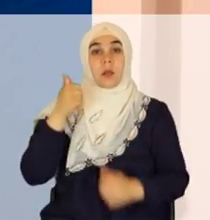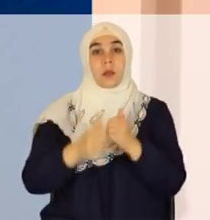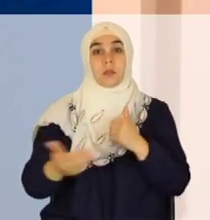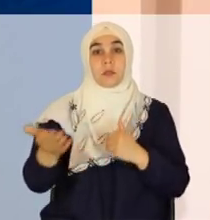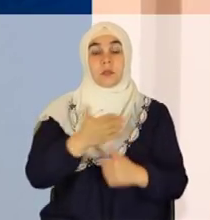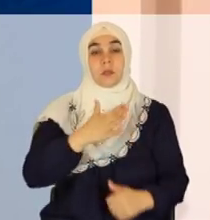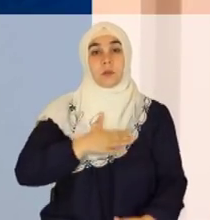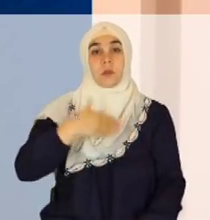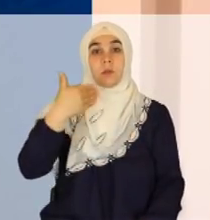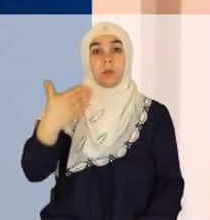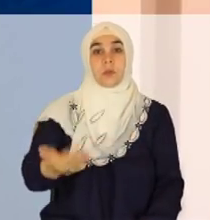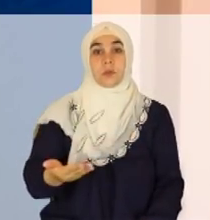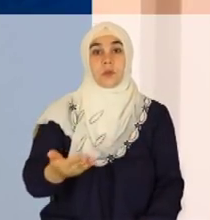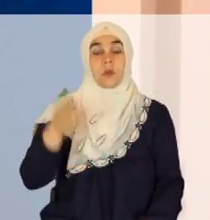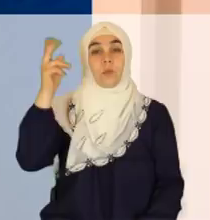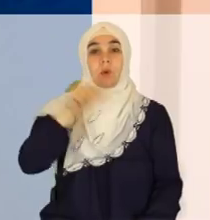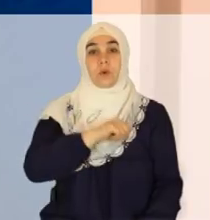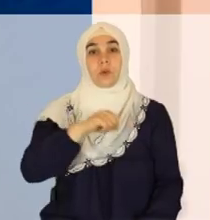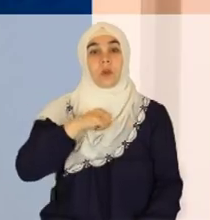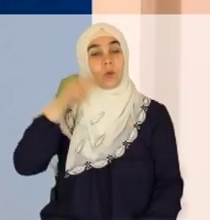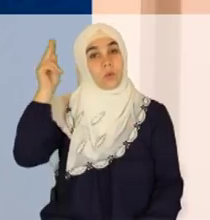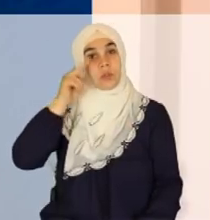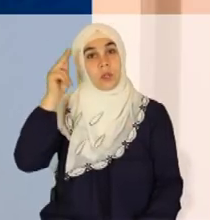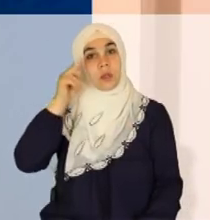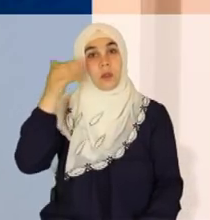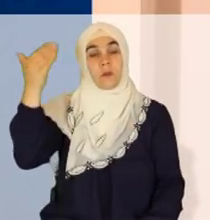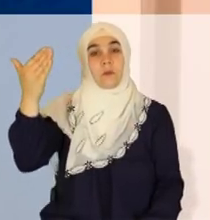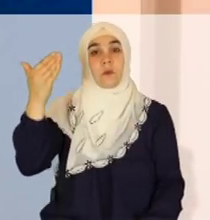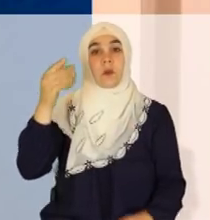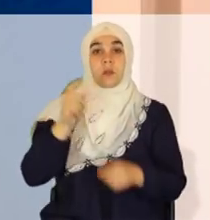hemeniz siz bilen biz Allah'ın dinine kayıtıp